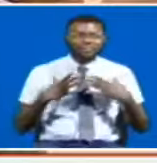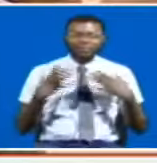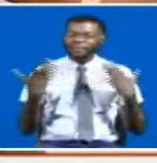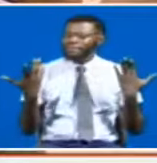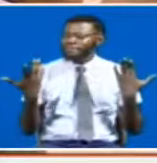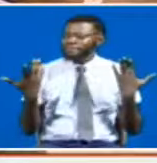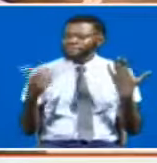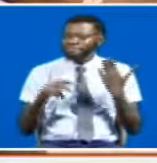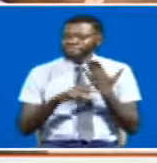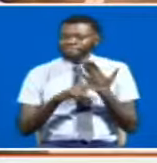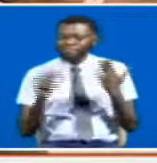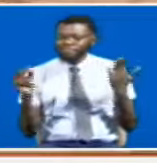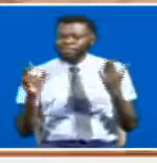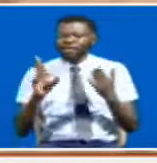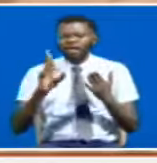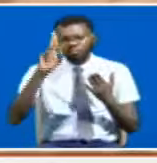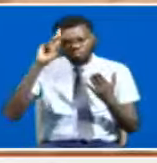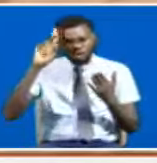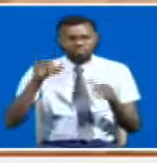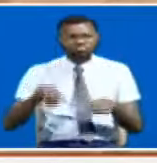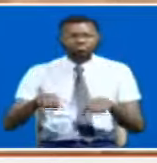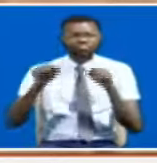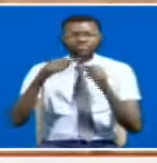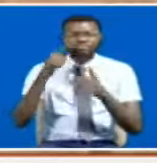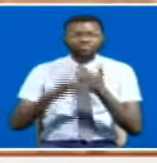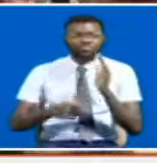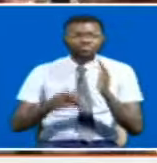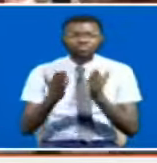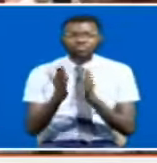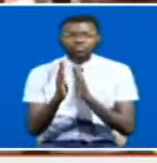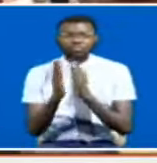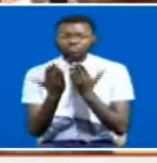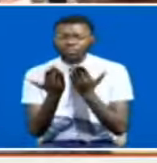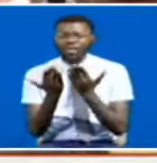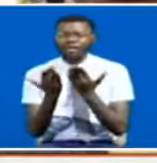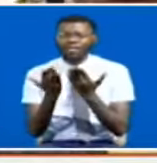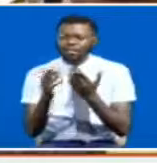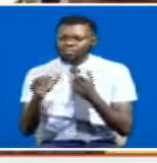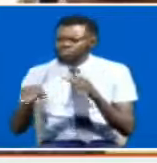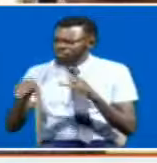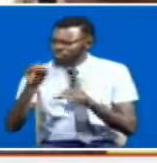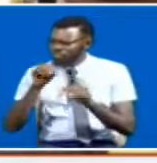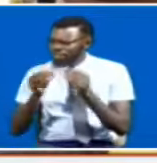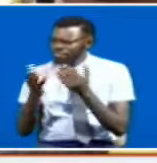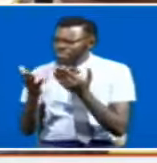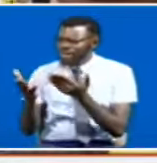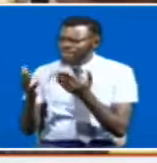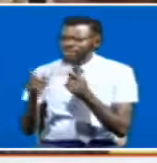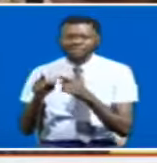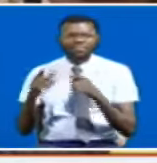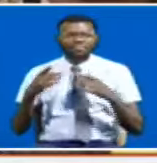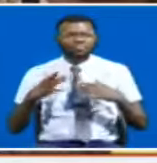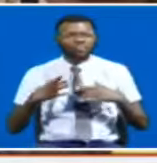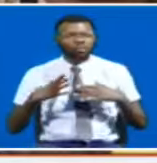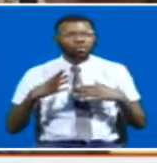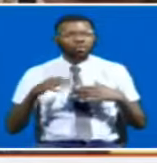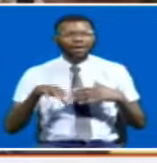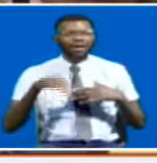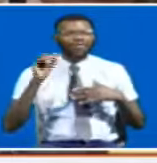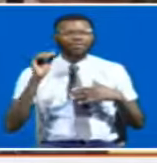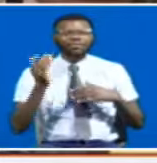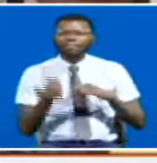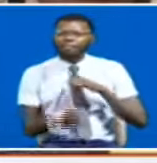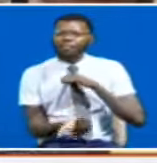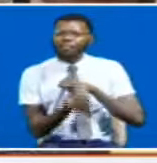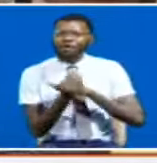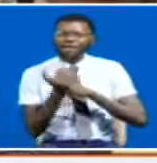kaunti ndogo ya Kiyo Kusini Abdullahi Dahir, vitabu hivyo vilipatikana na wakazi wa eneo hilo asubuhi mwendo wa saa 7. Population known